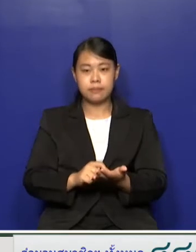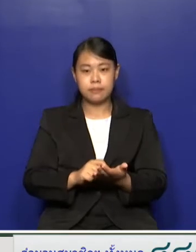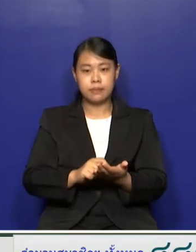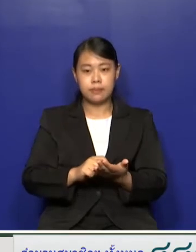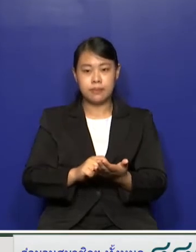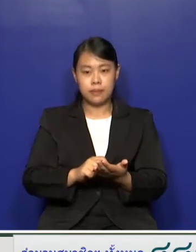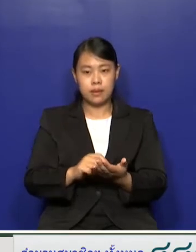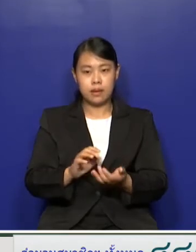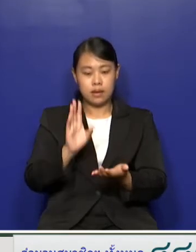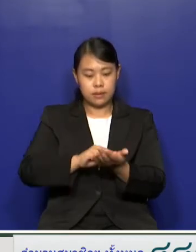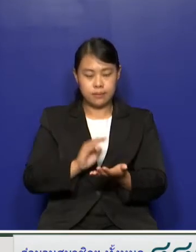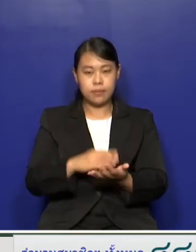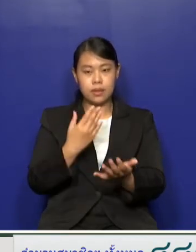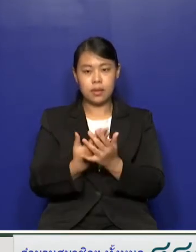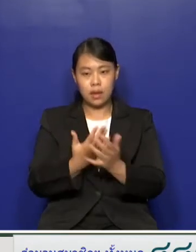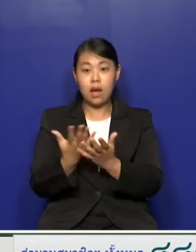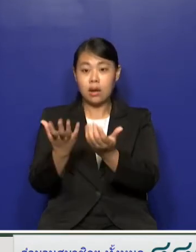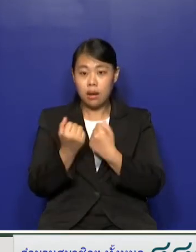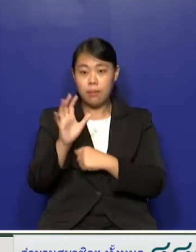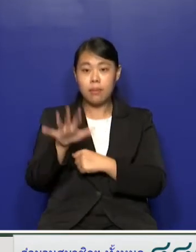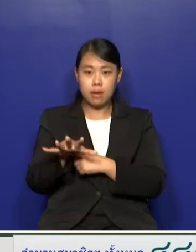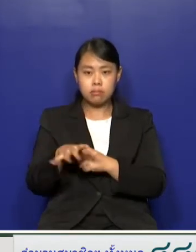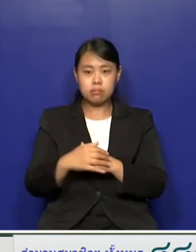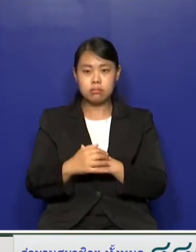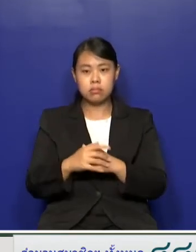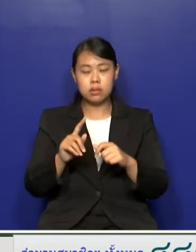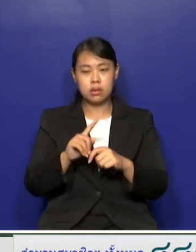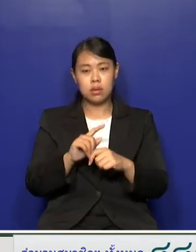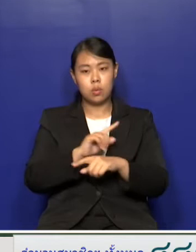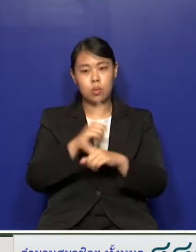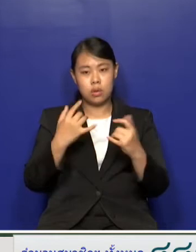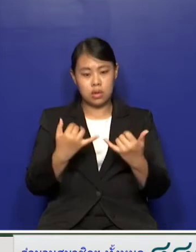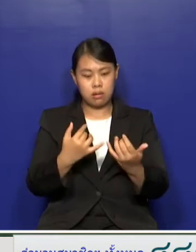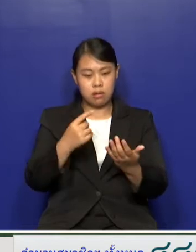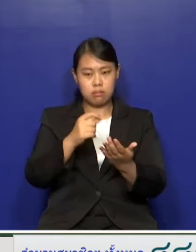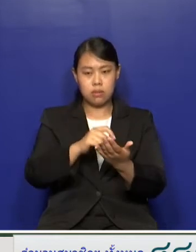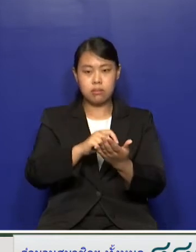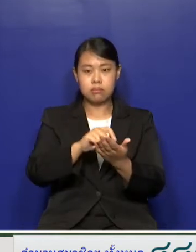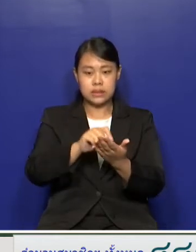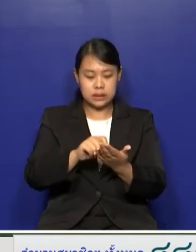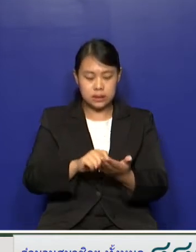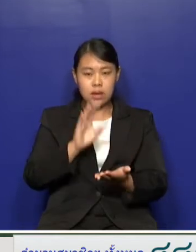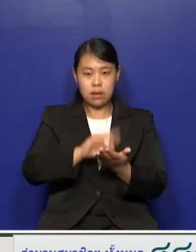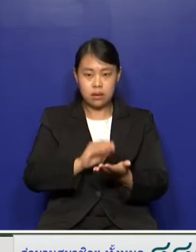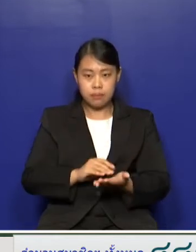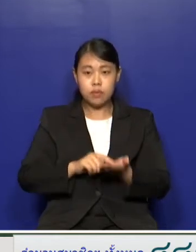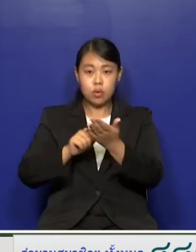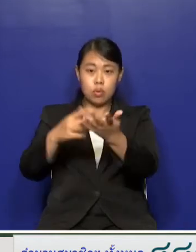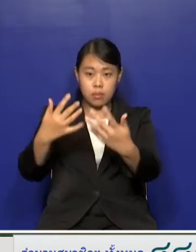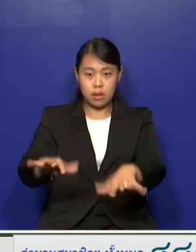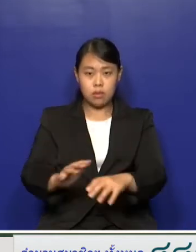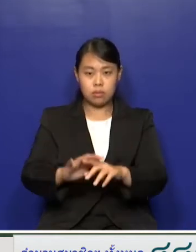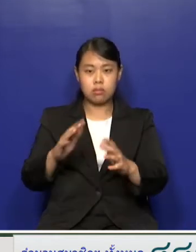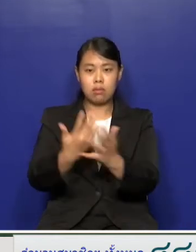เขาก็ถามผมว่าวันนี้เขากรอกแบบฟอร์มไปแล้วแต่เขาก็ไม่ได้ได้รับเงินเยียวยา 5พันบาทเลยแม้แต่บาท